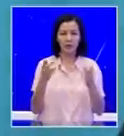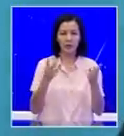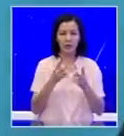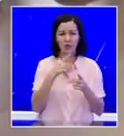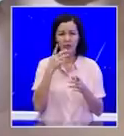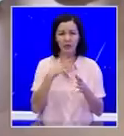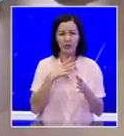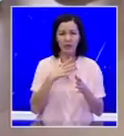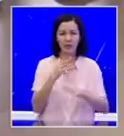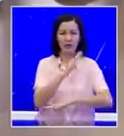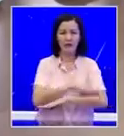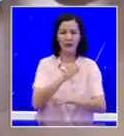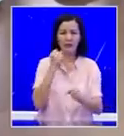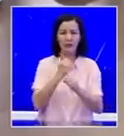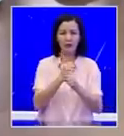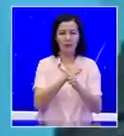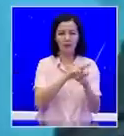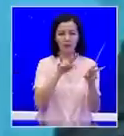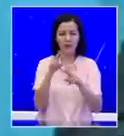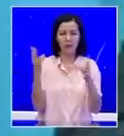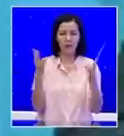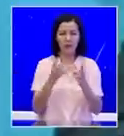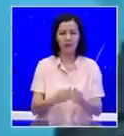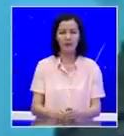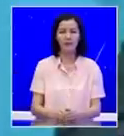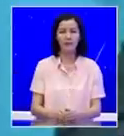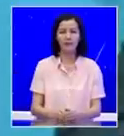айтты. Тек тәртіп қатаң сақталуы тиіс.